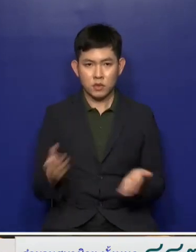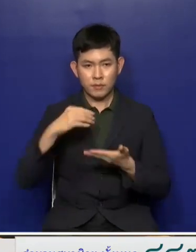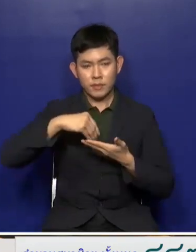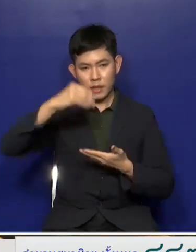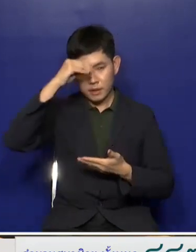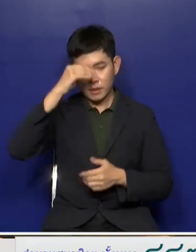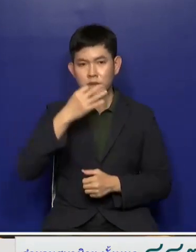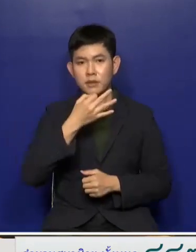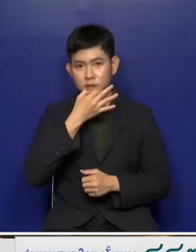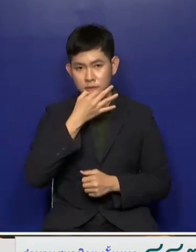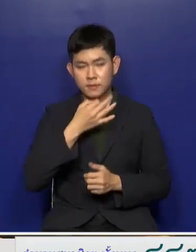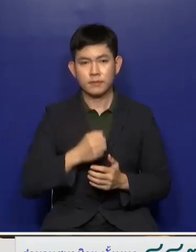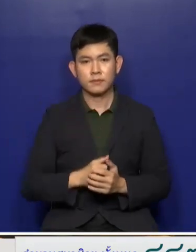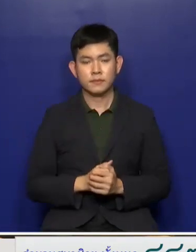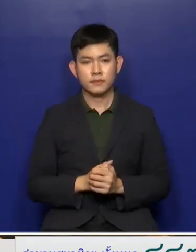อาชีวะ